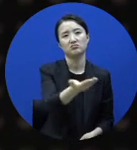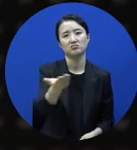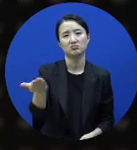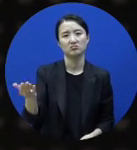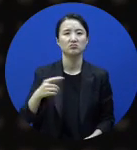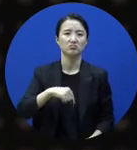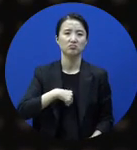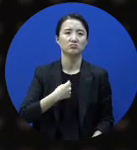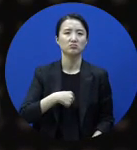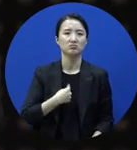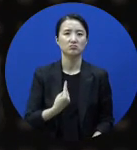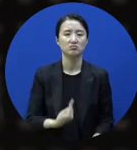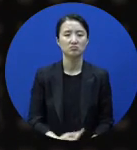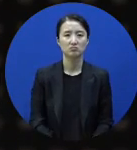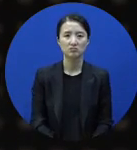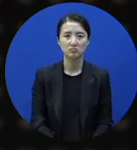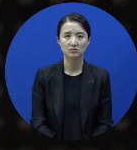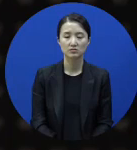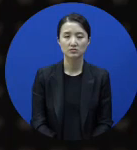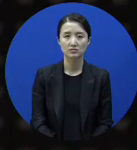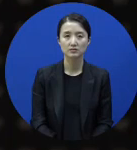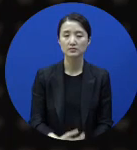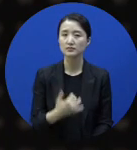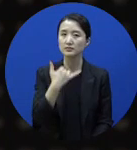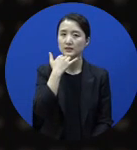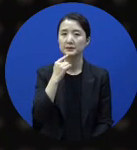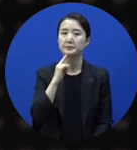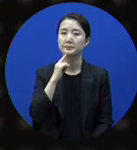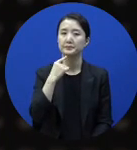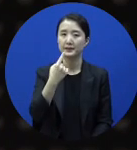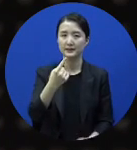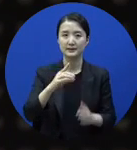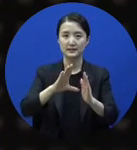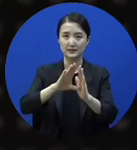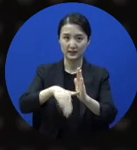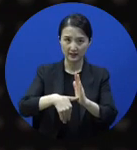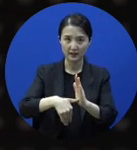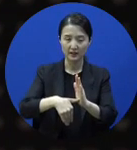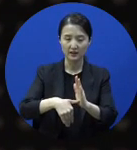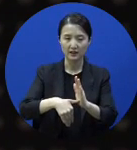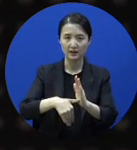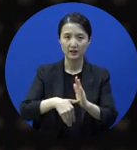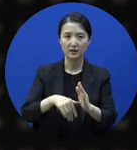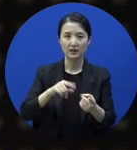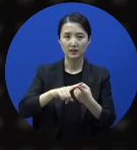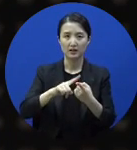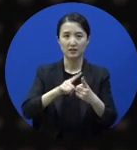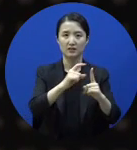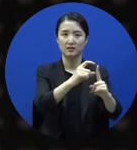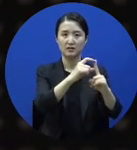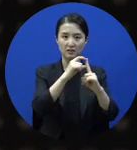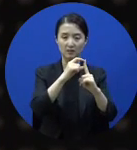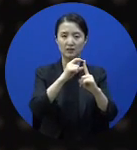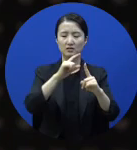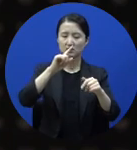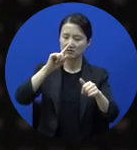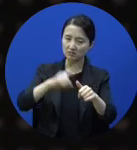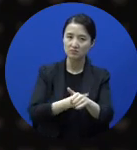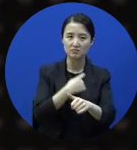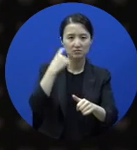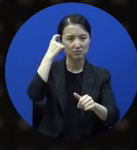건데 항상 100세 인생에 대해 가장 첫 번째로 얘기하면 돈을 얘기하는데 돈보다 더 중요한 걸 여기서 무엇을 언급을